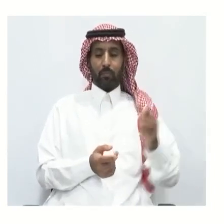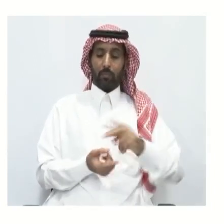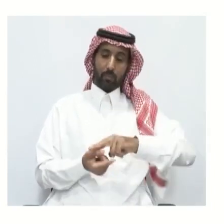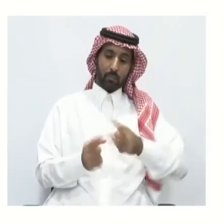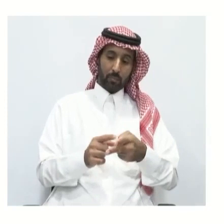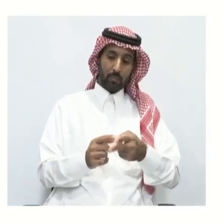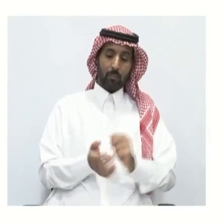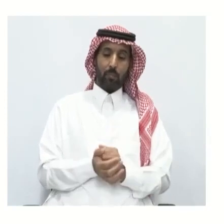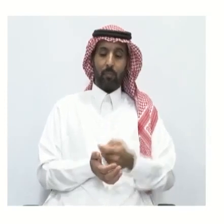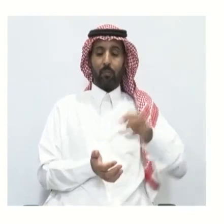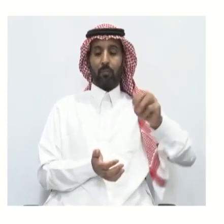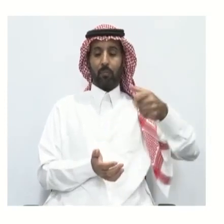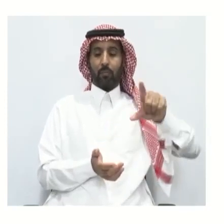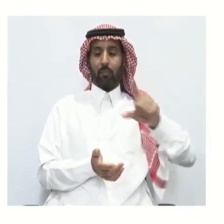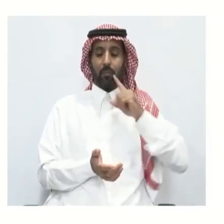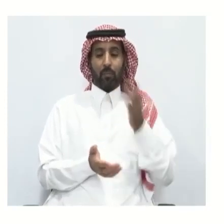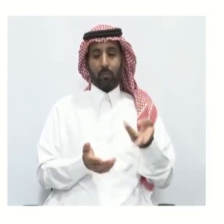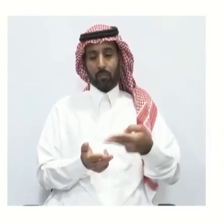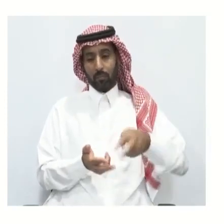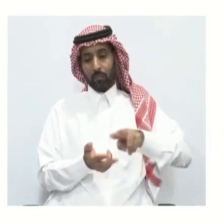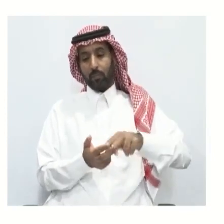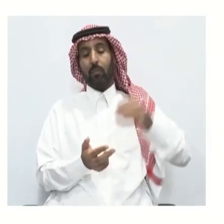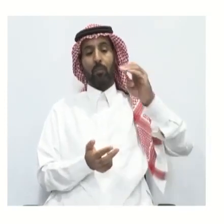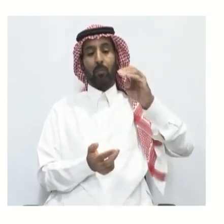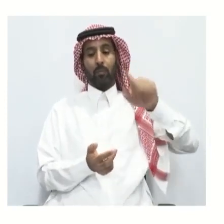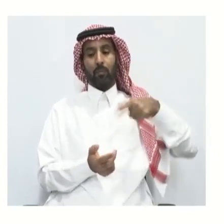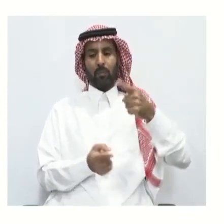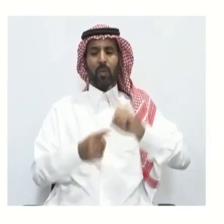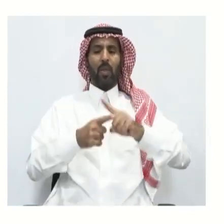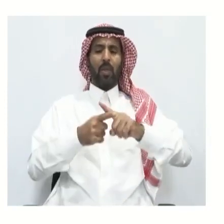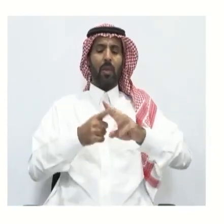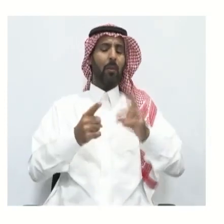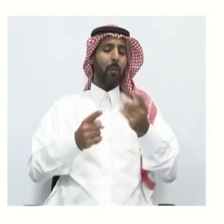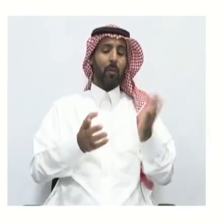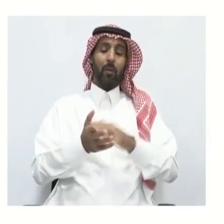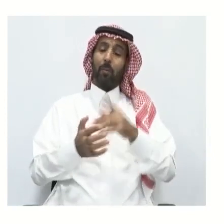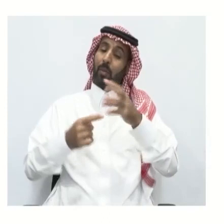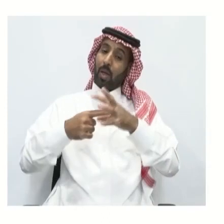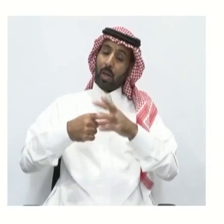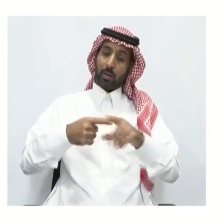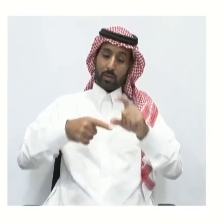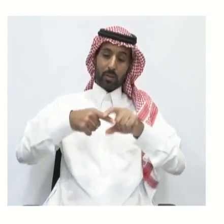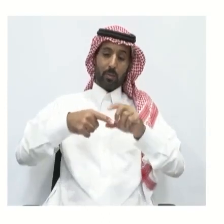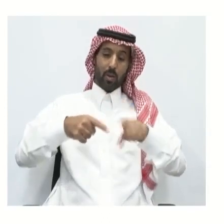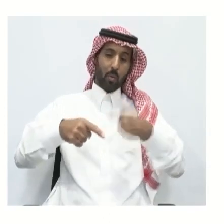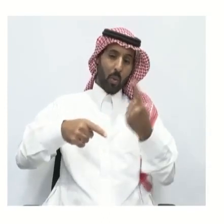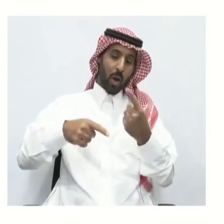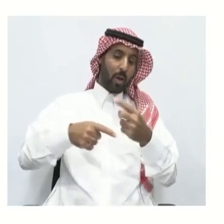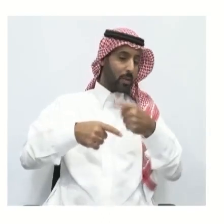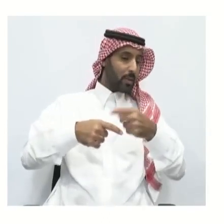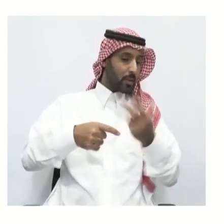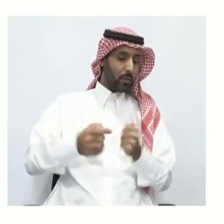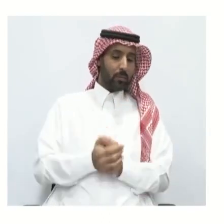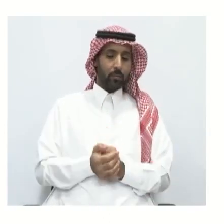حولنا مولات يوديد الزنك الى جرامات يدزلك نضرب الارقام ونقسمها على الواحد سيعطيني 610.3